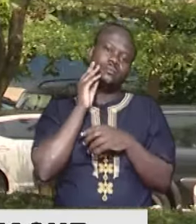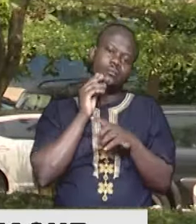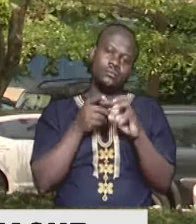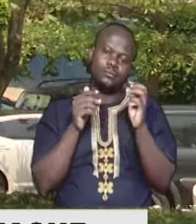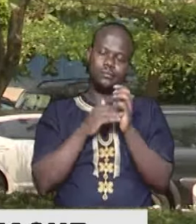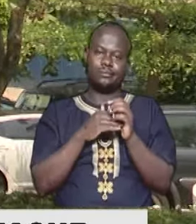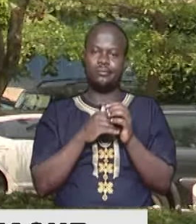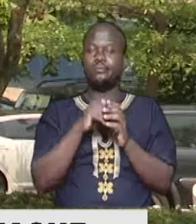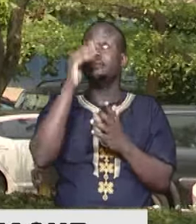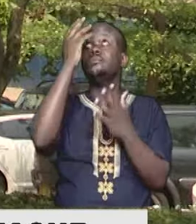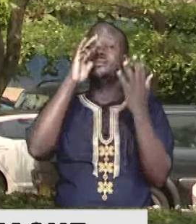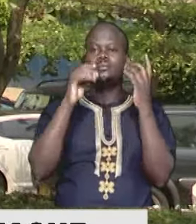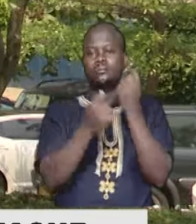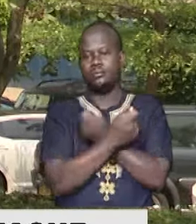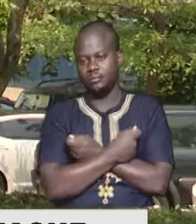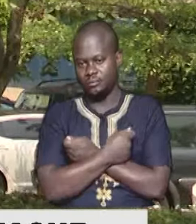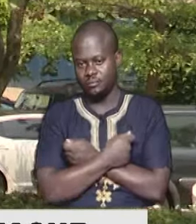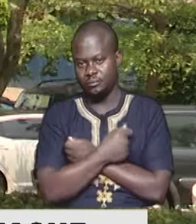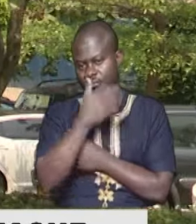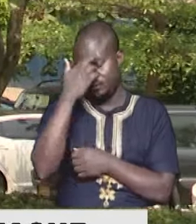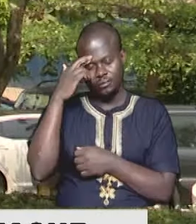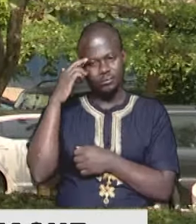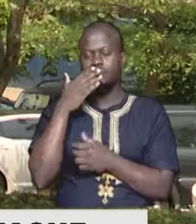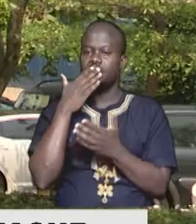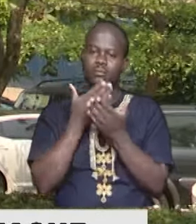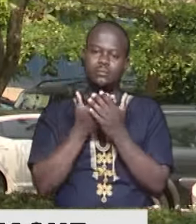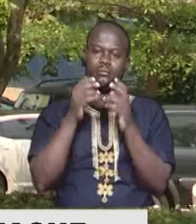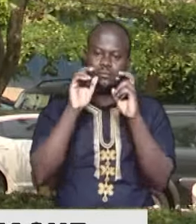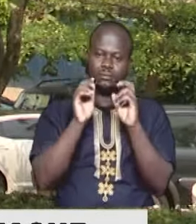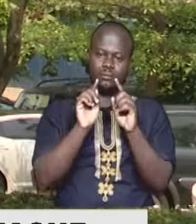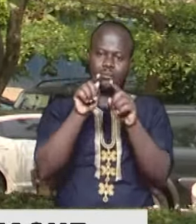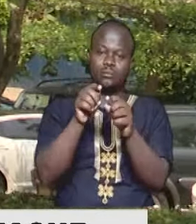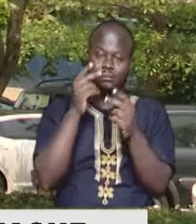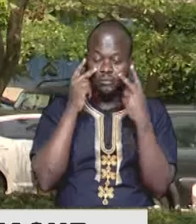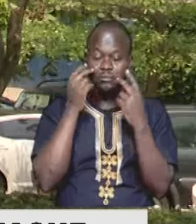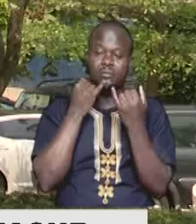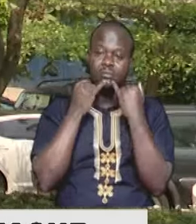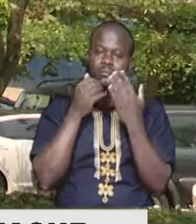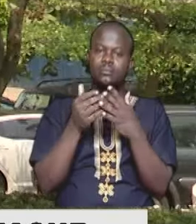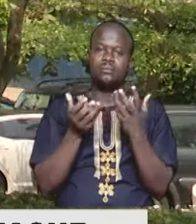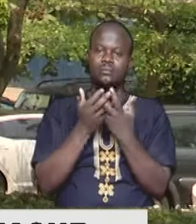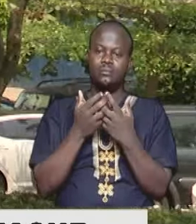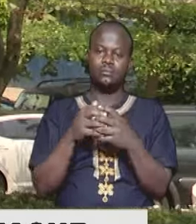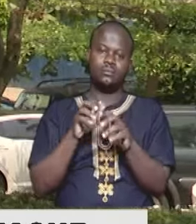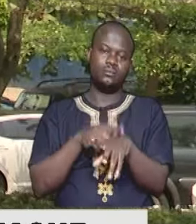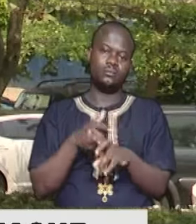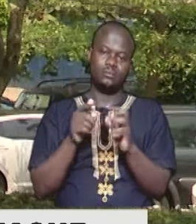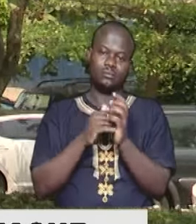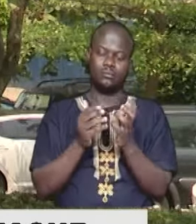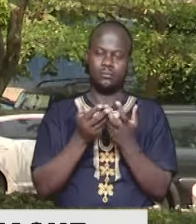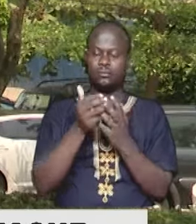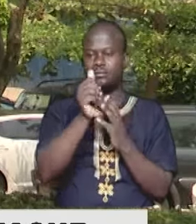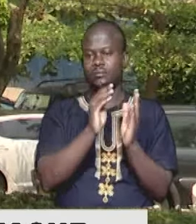ariko ikirere kirahinduka. Niyo mpamvu biba byiza ko ureba amakuru agezweho ukajyanisha n'ibyo wari